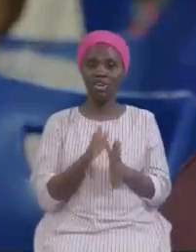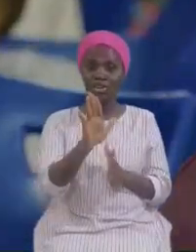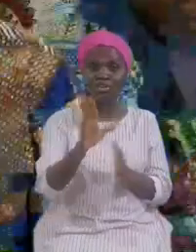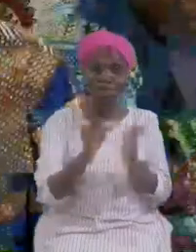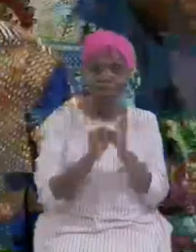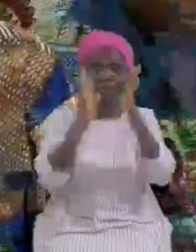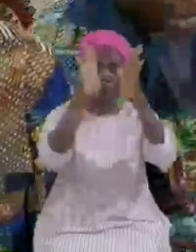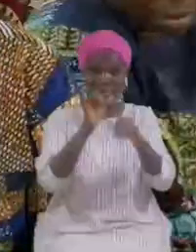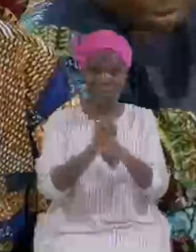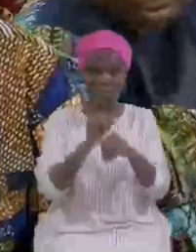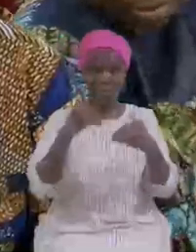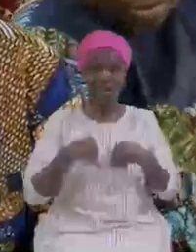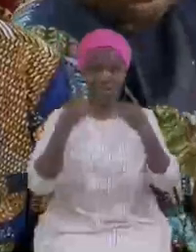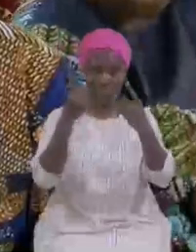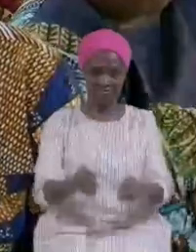Maintenant, ton miracle est venu.